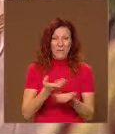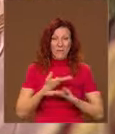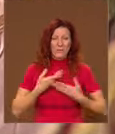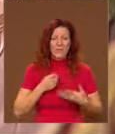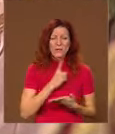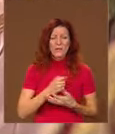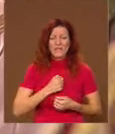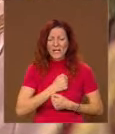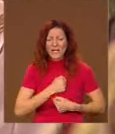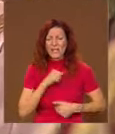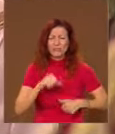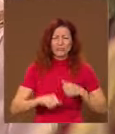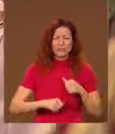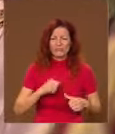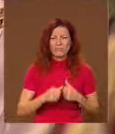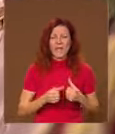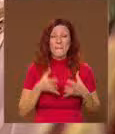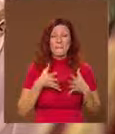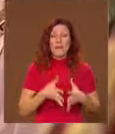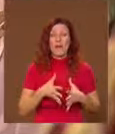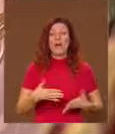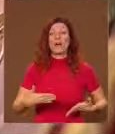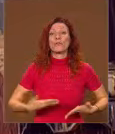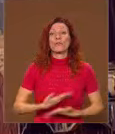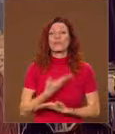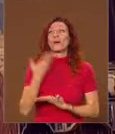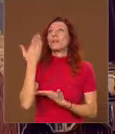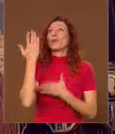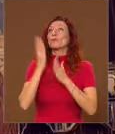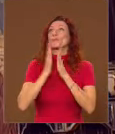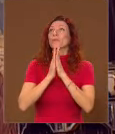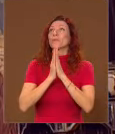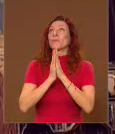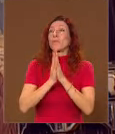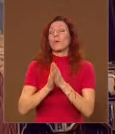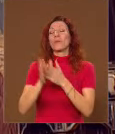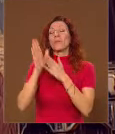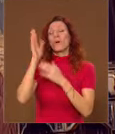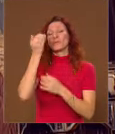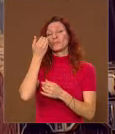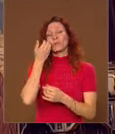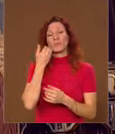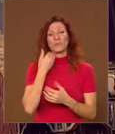всяка скръп, гняв, беда и нужда на Господа да се помоли.